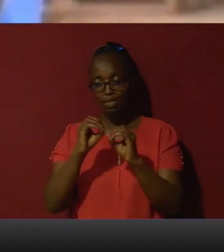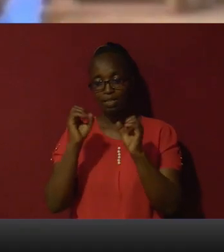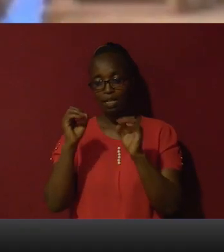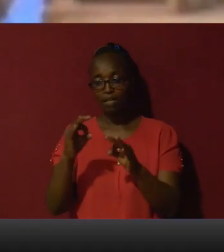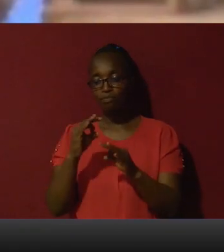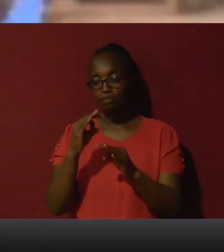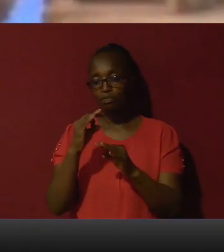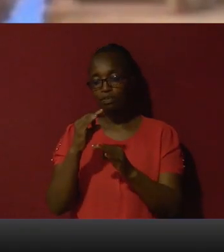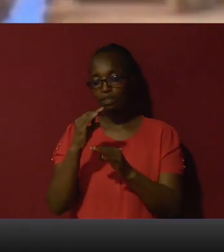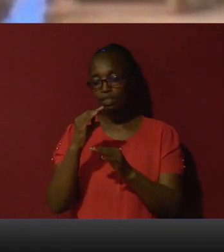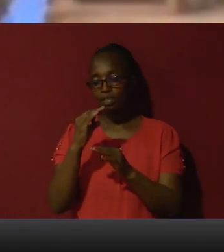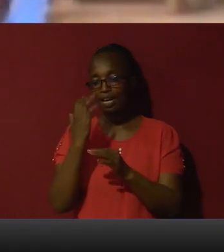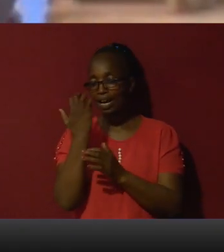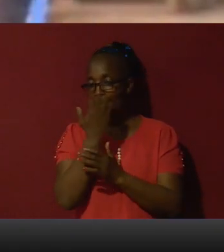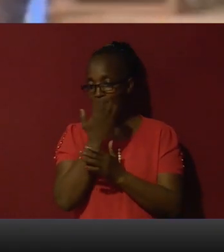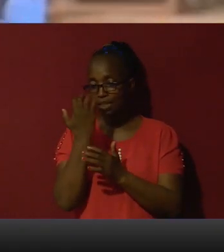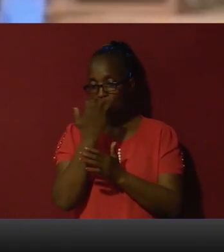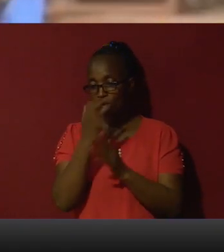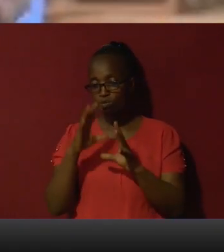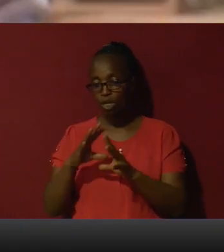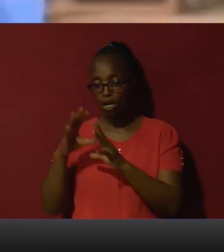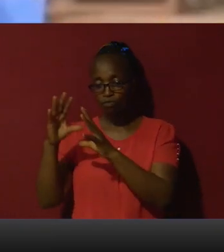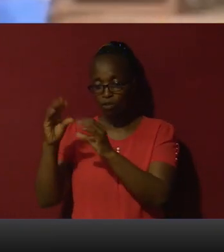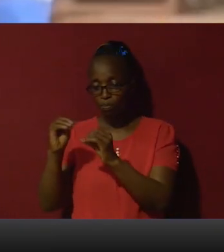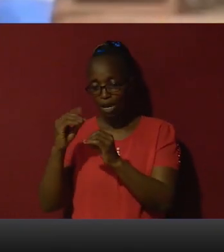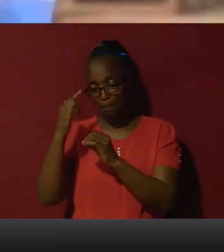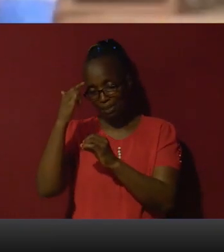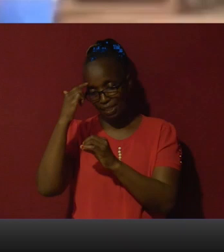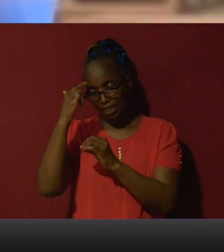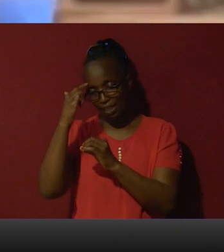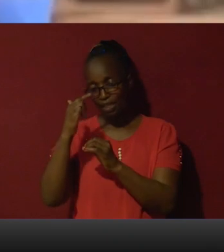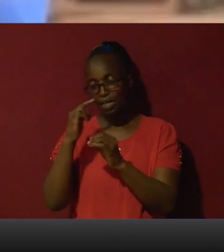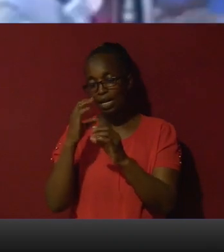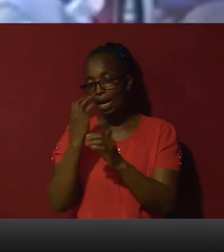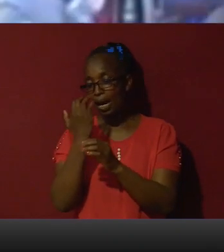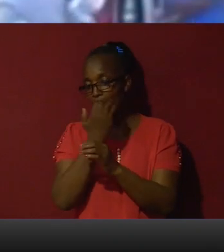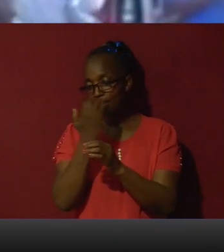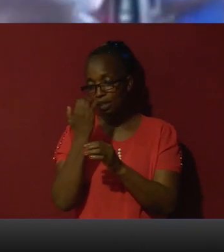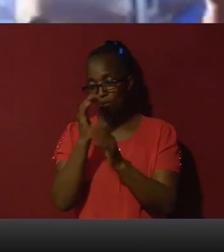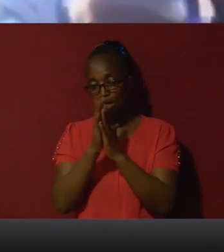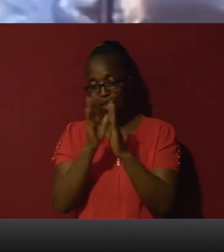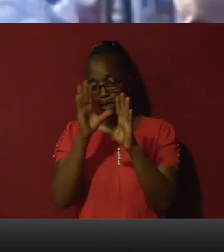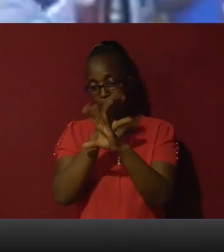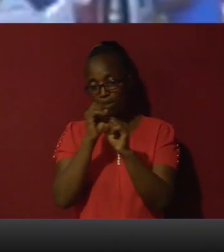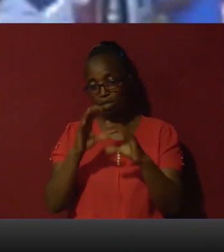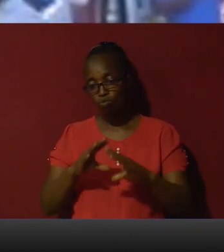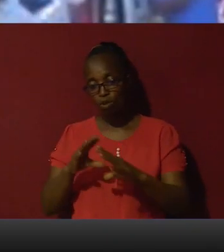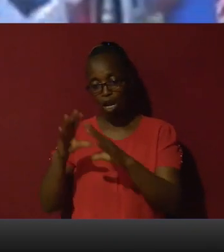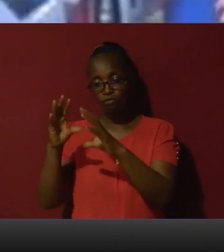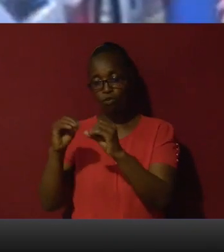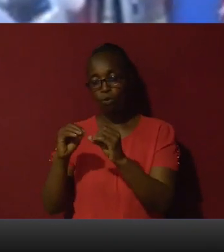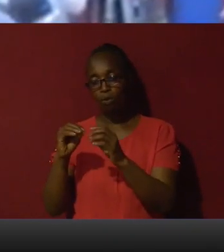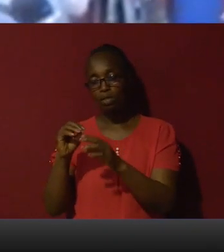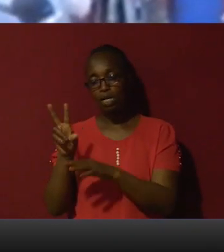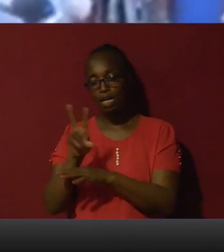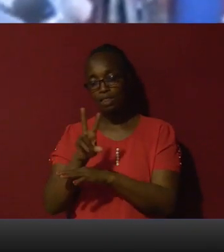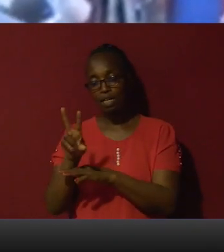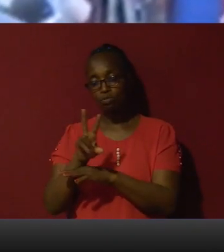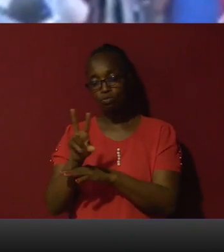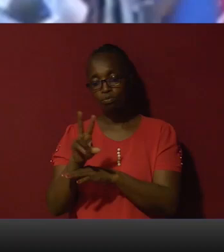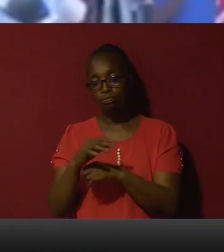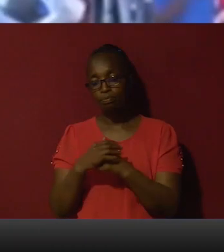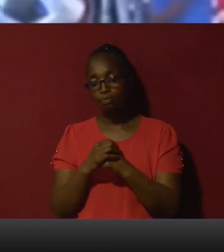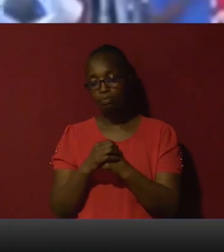Wangeenda wao wawili. Gasagwa pamoja na president. Mount Kenya tudhiki naye kwa sababu